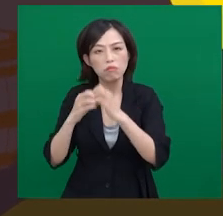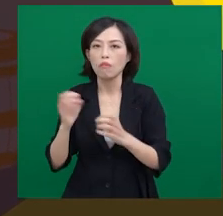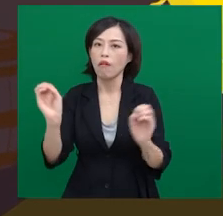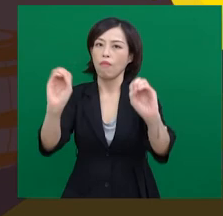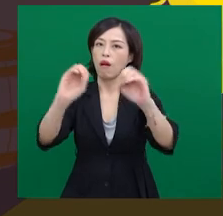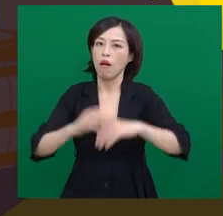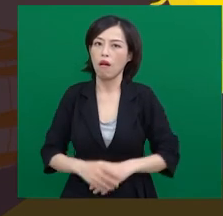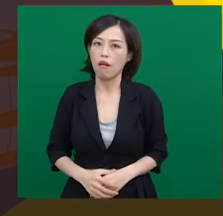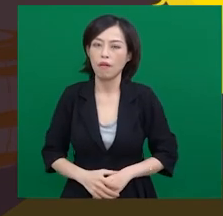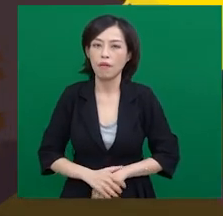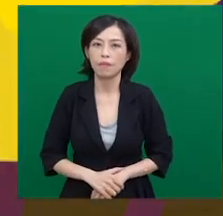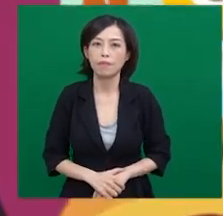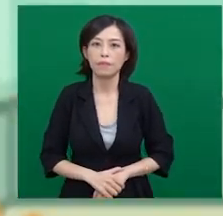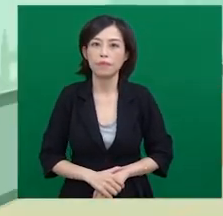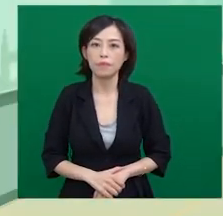hết.